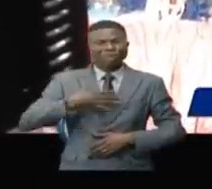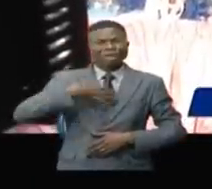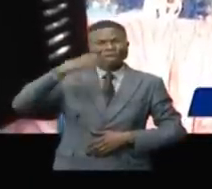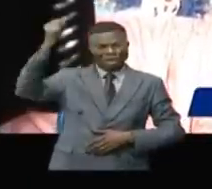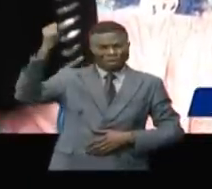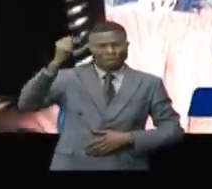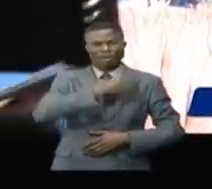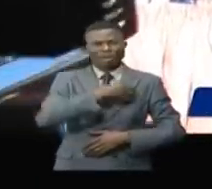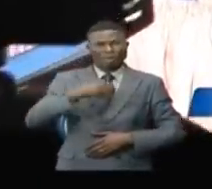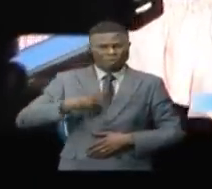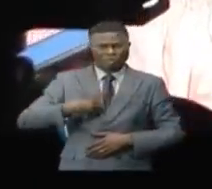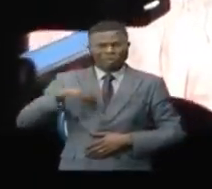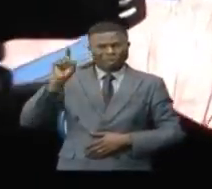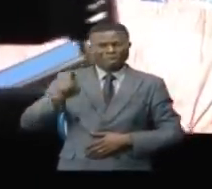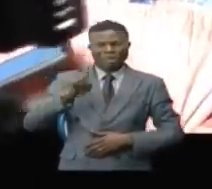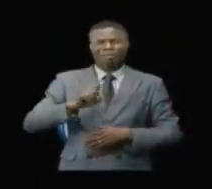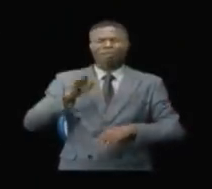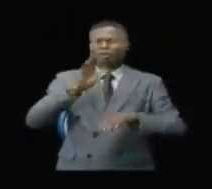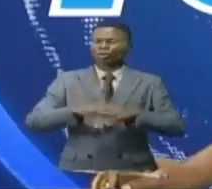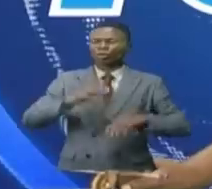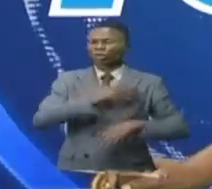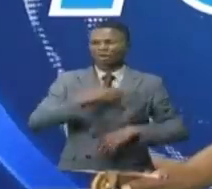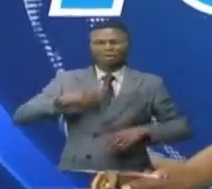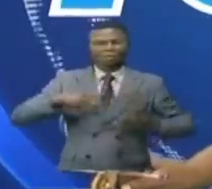femme devrait être la victoire de toutes les femmes.